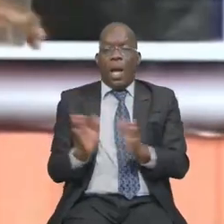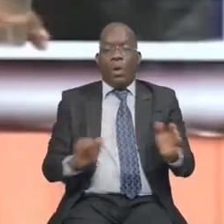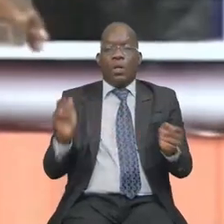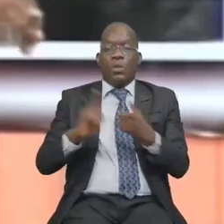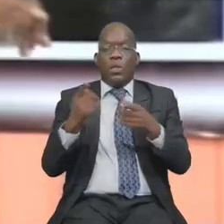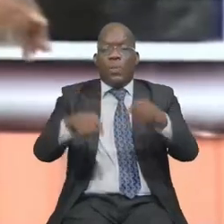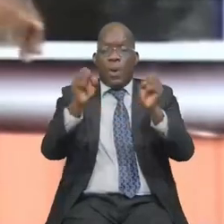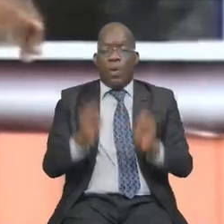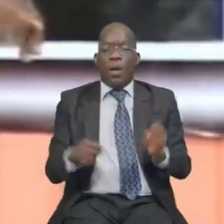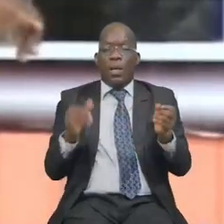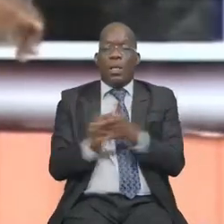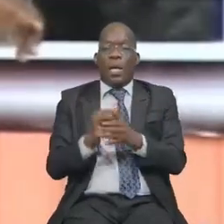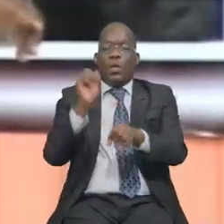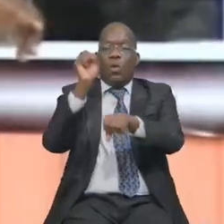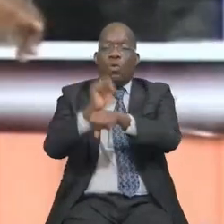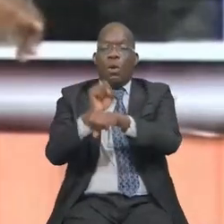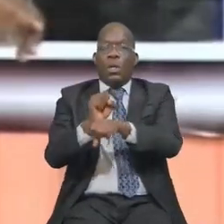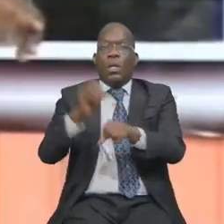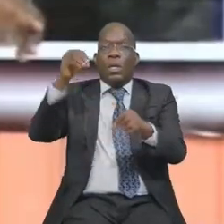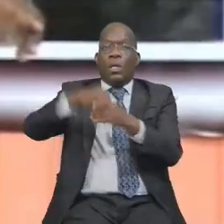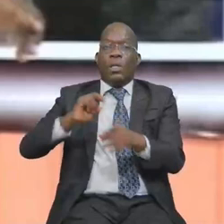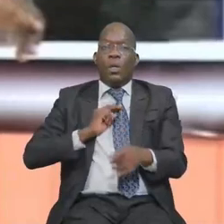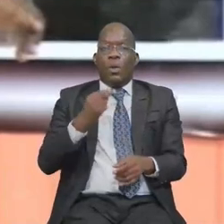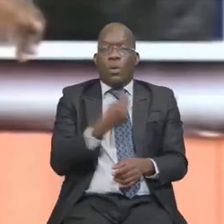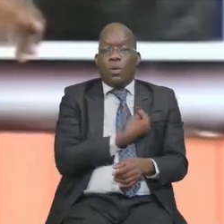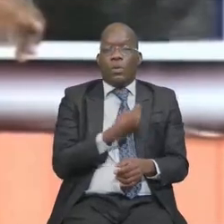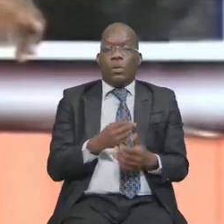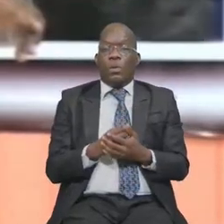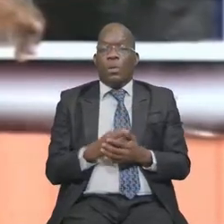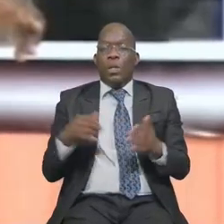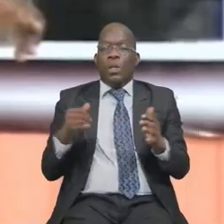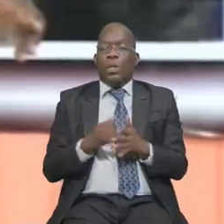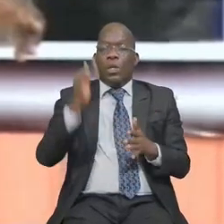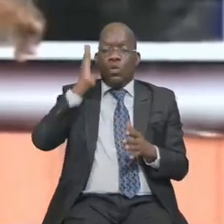qui agit en nous. Ça va agir en toi.